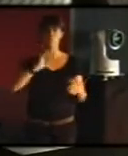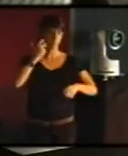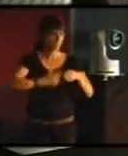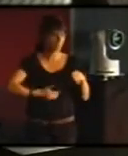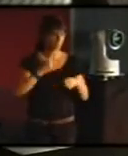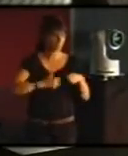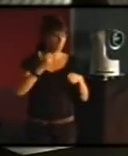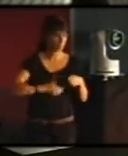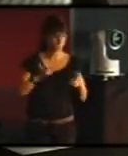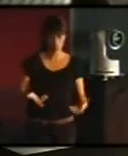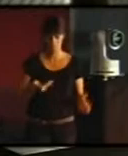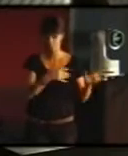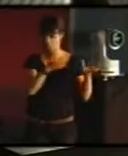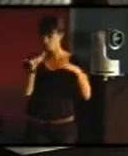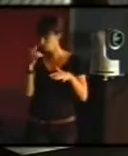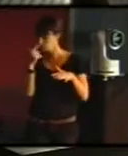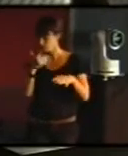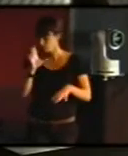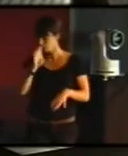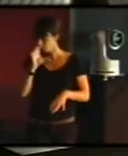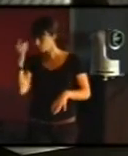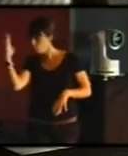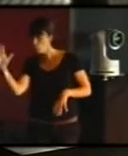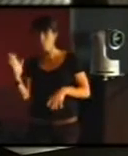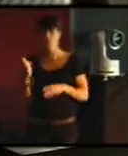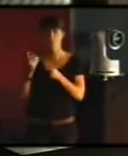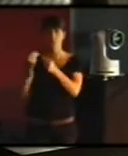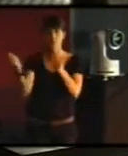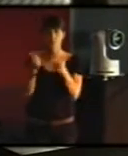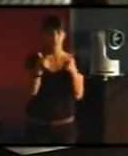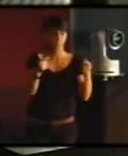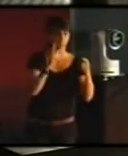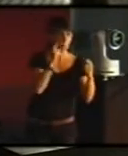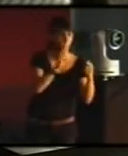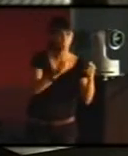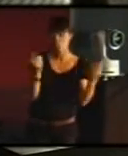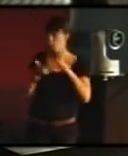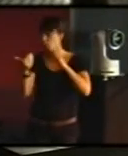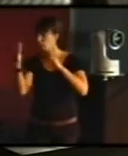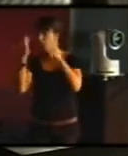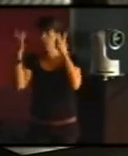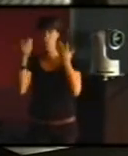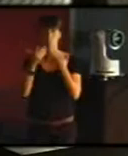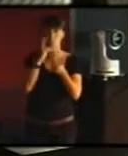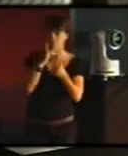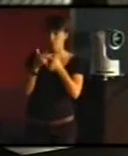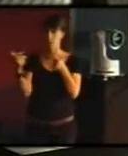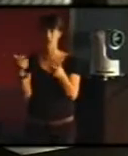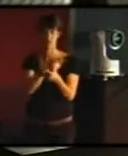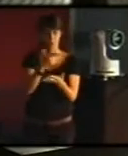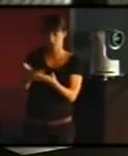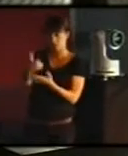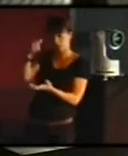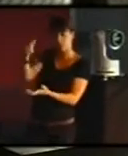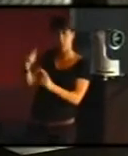moyens rhétoriques qui mettent en cause la grande valeur de la forme inventée. Parce que je trouve que la forme inventée, en